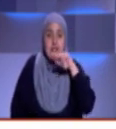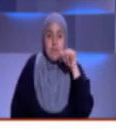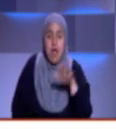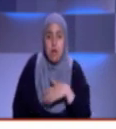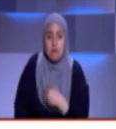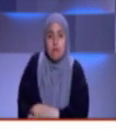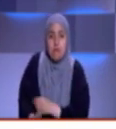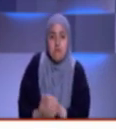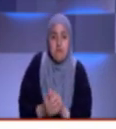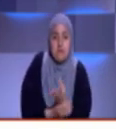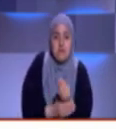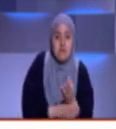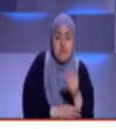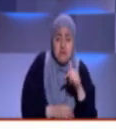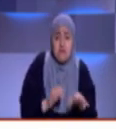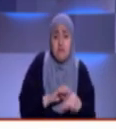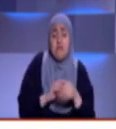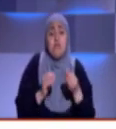من البعض